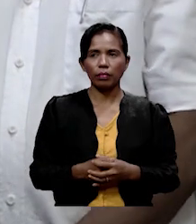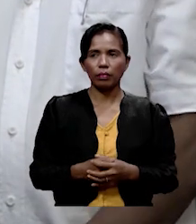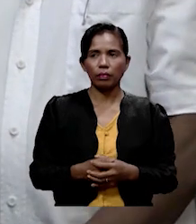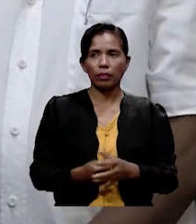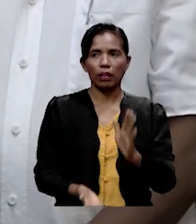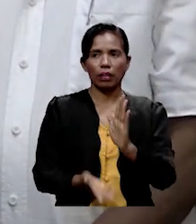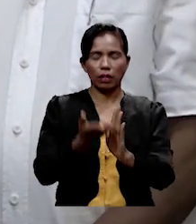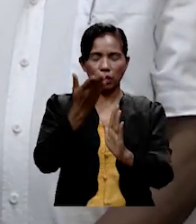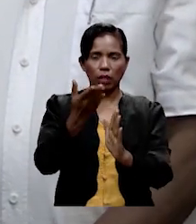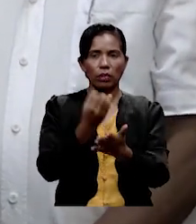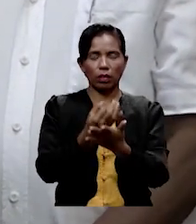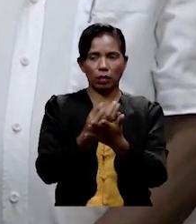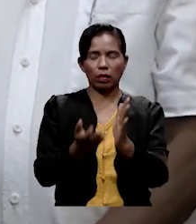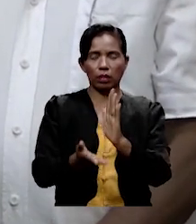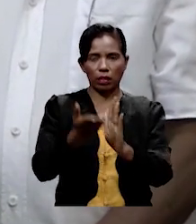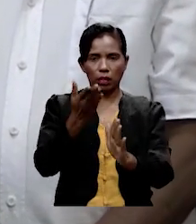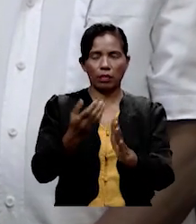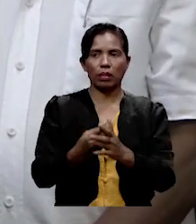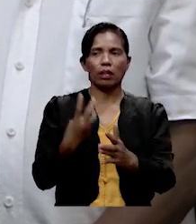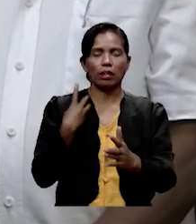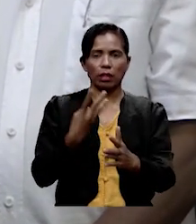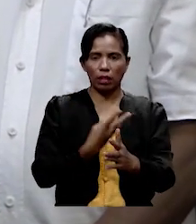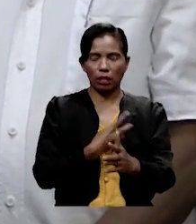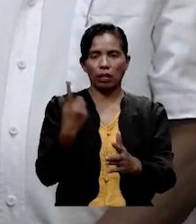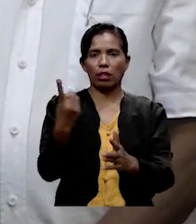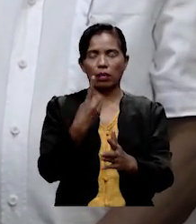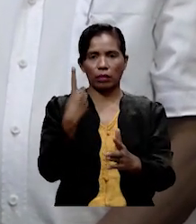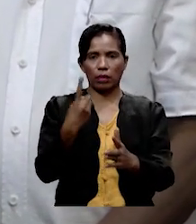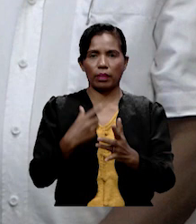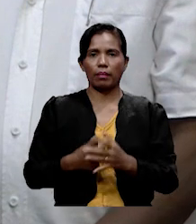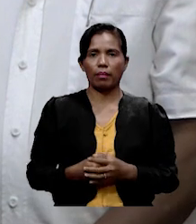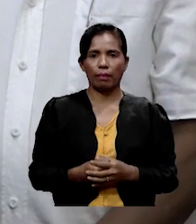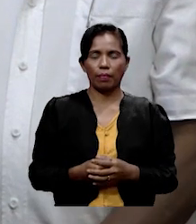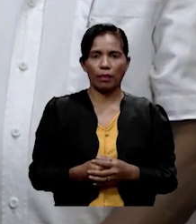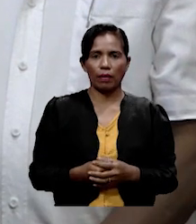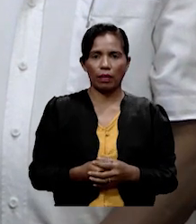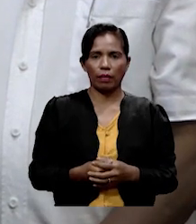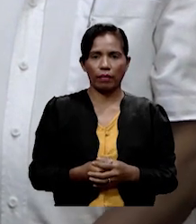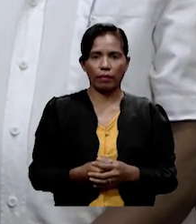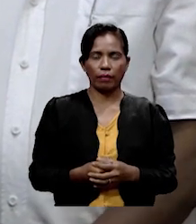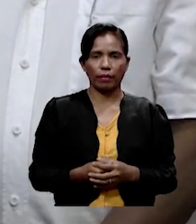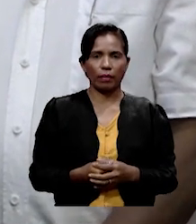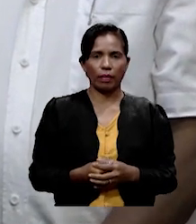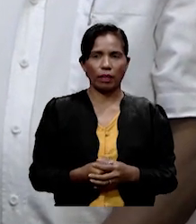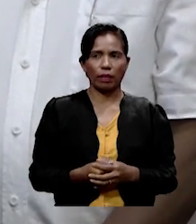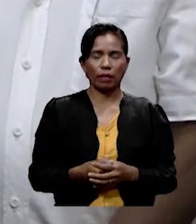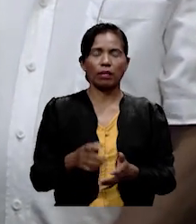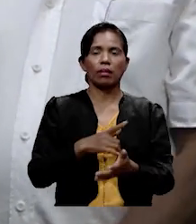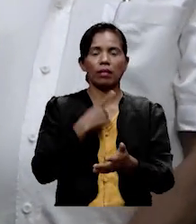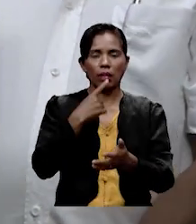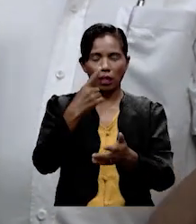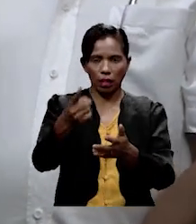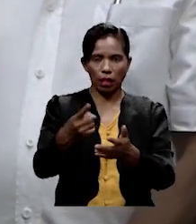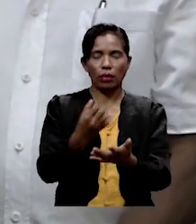kenaikannya sangat signifikan, namun di sisi lain kita tetap mempertimbangkan kenyamanan konsumen, harga yang terjangkau.